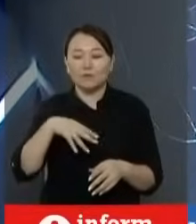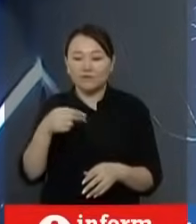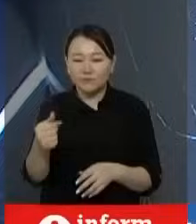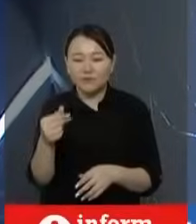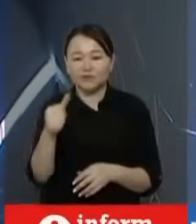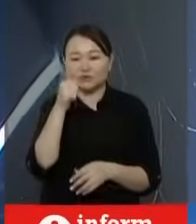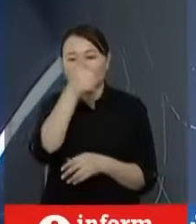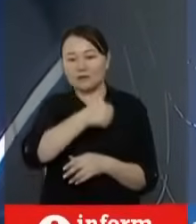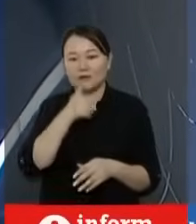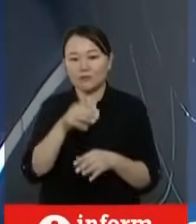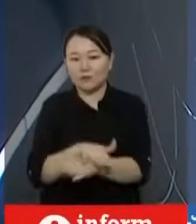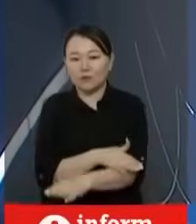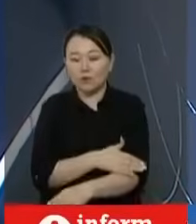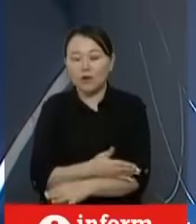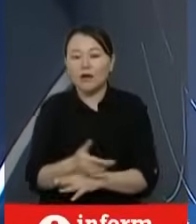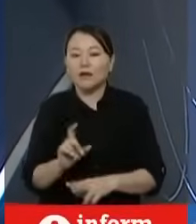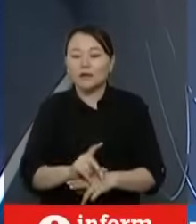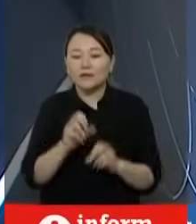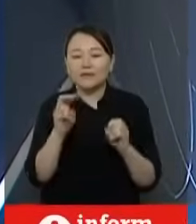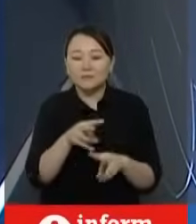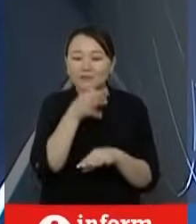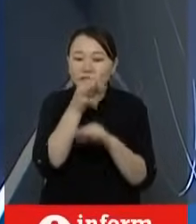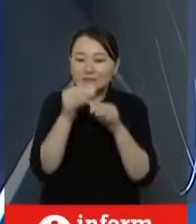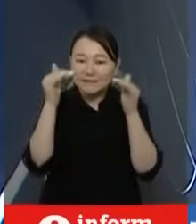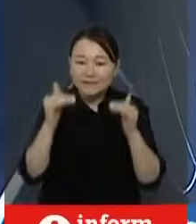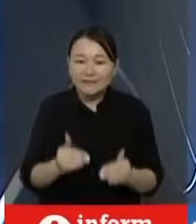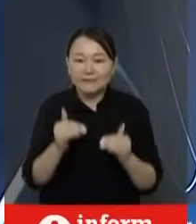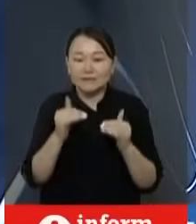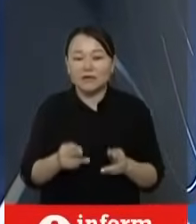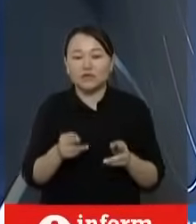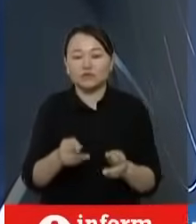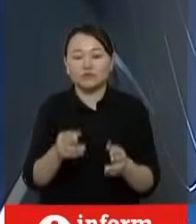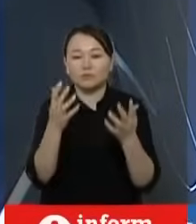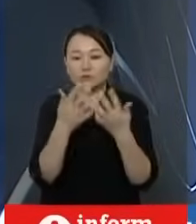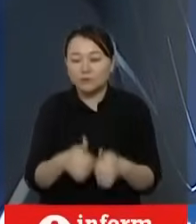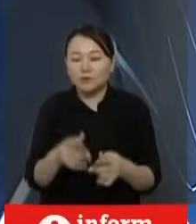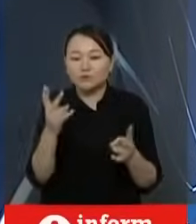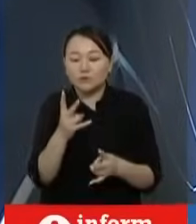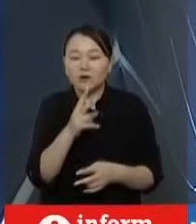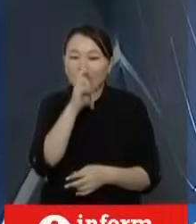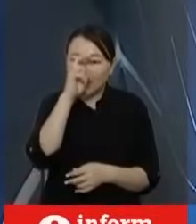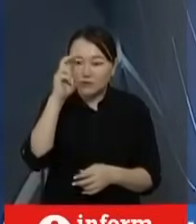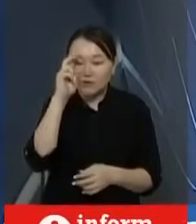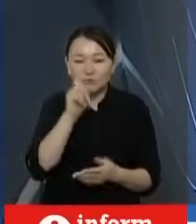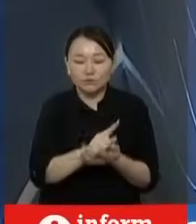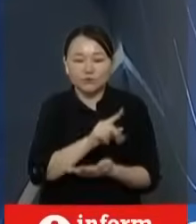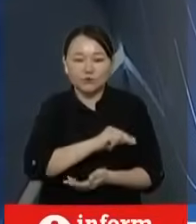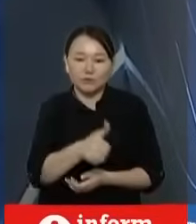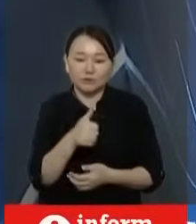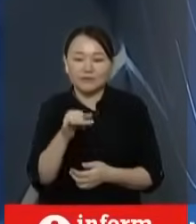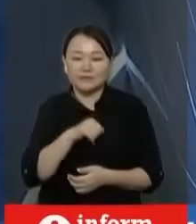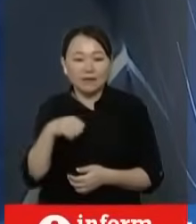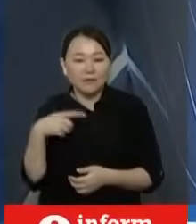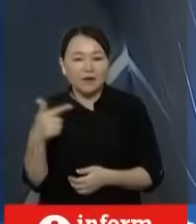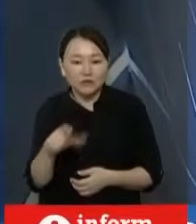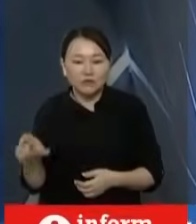выплачивают годами. По словам экспертов, чтобы снизить количество преступлений, нужна слаженная работа государства и самих граждан. Анастасия